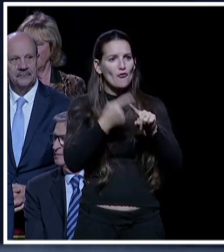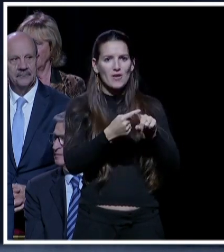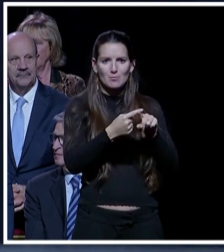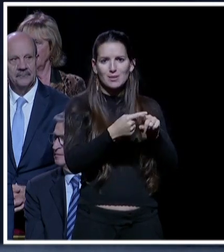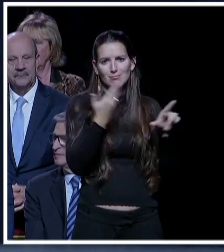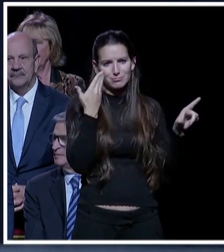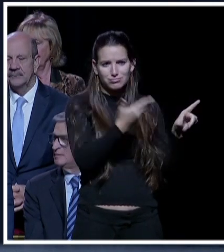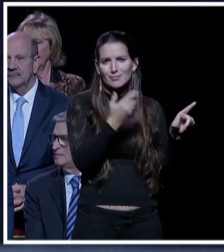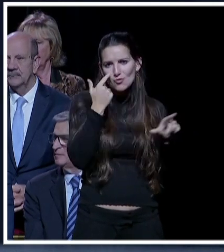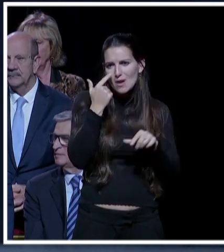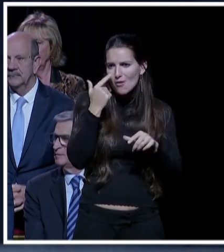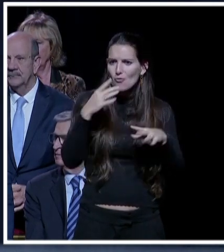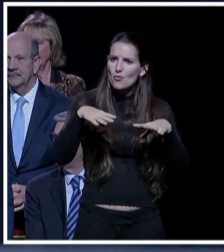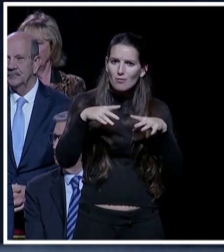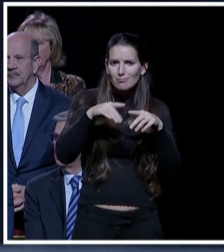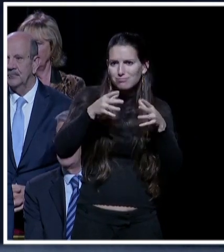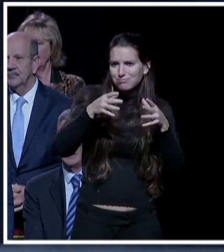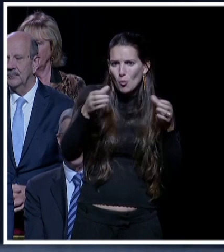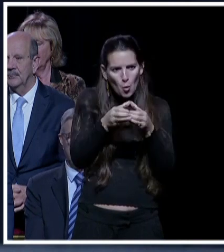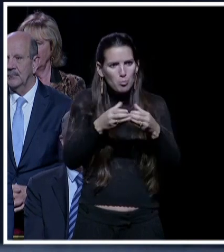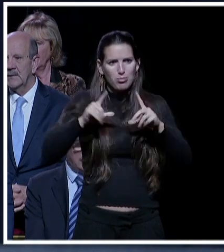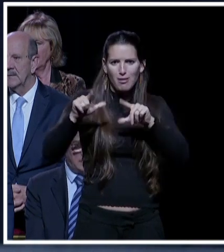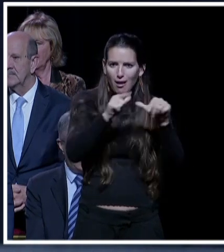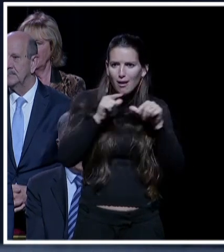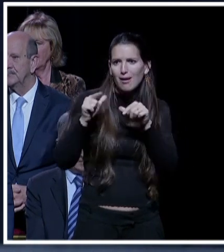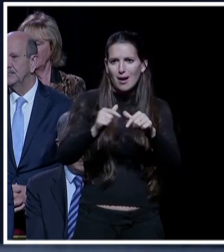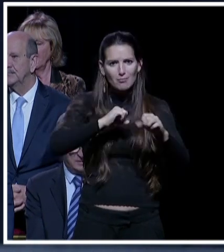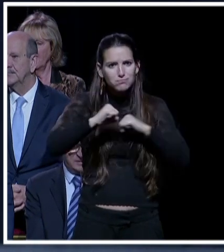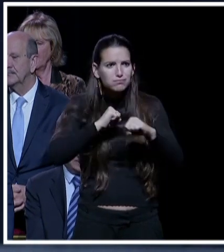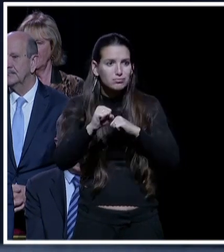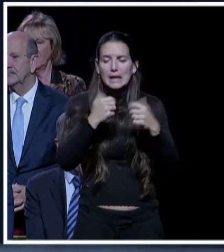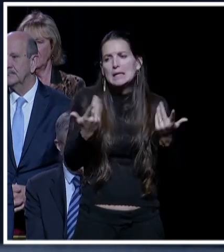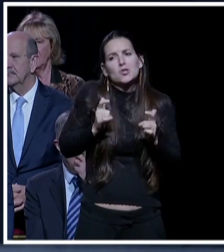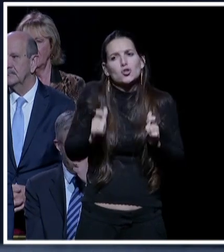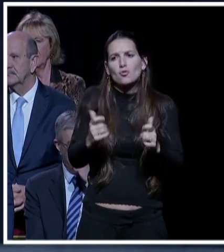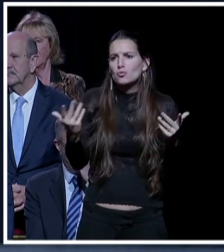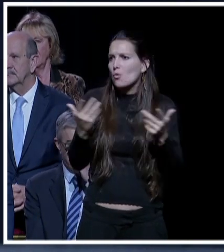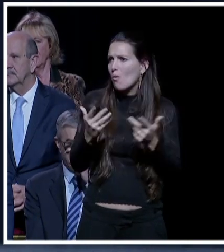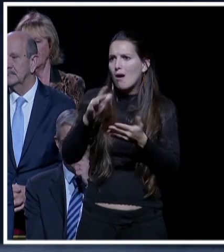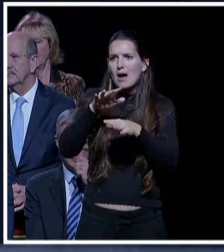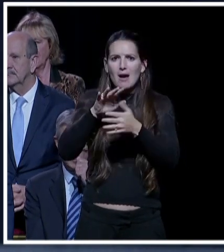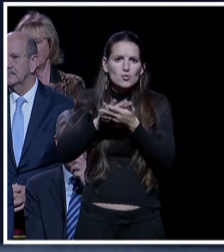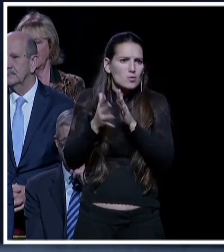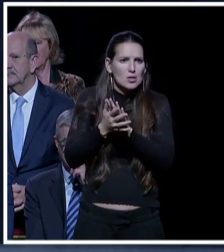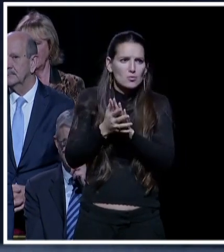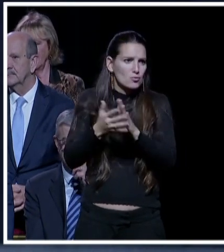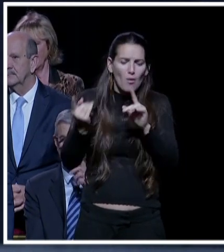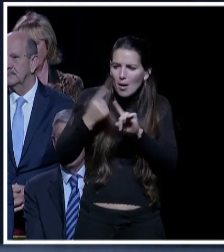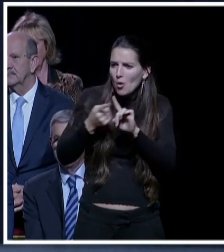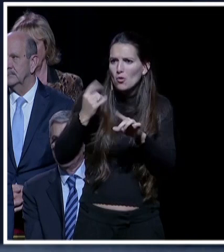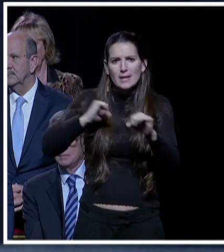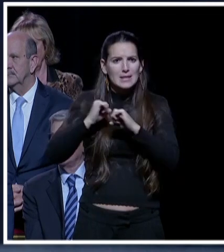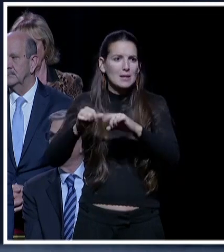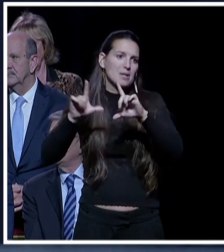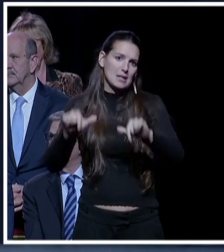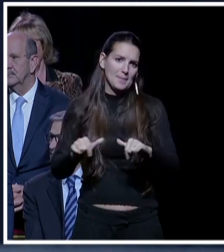commune dynamique, une commune où il fait bon vivre. Et c'est une chance d'avoir un réseau associatif aussi important et aussi dynamique.